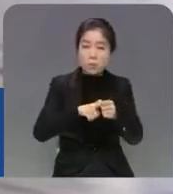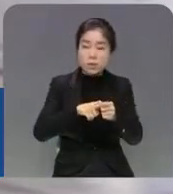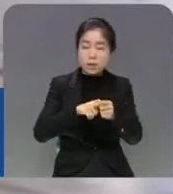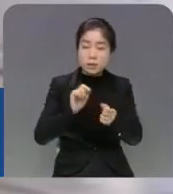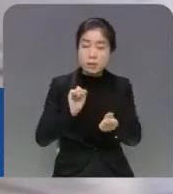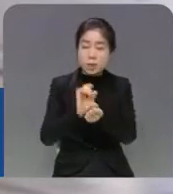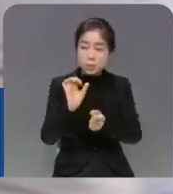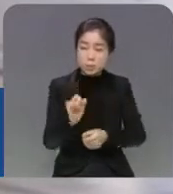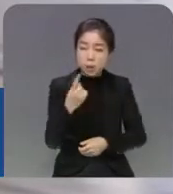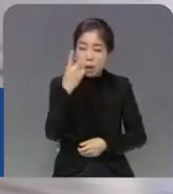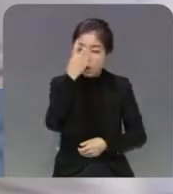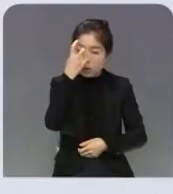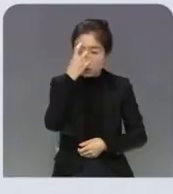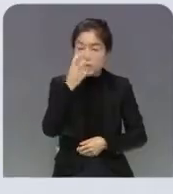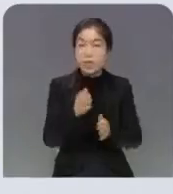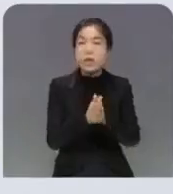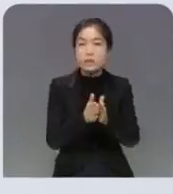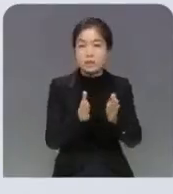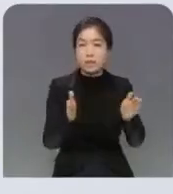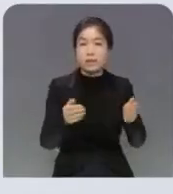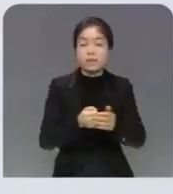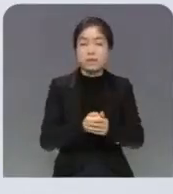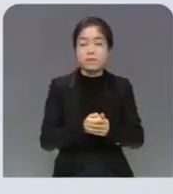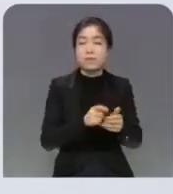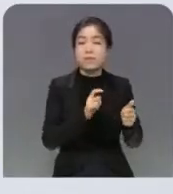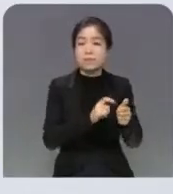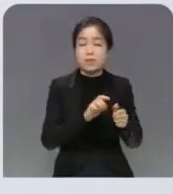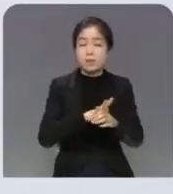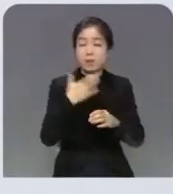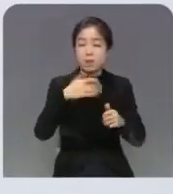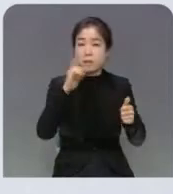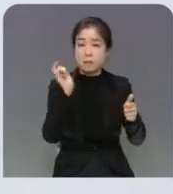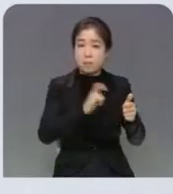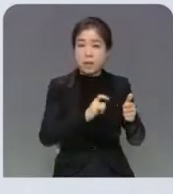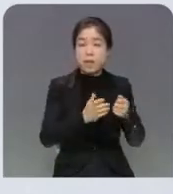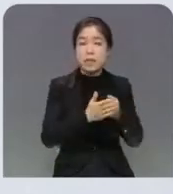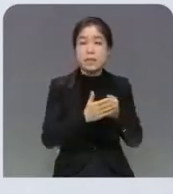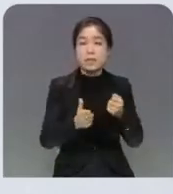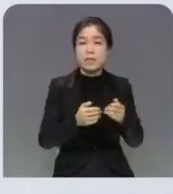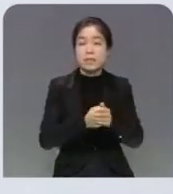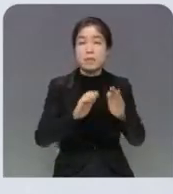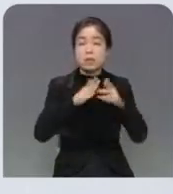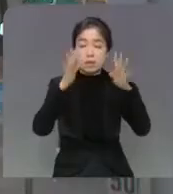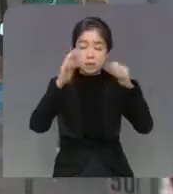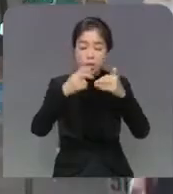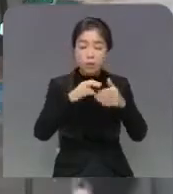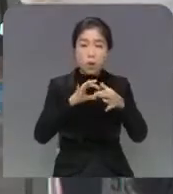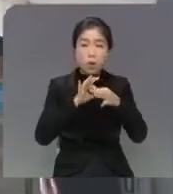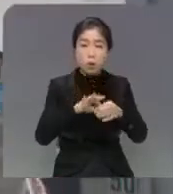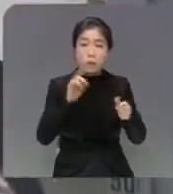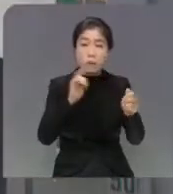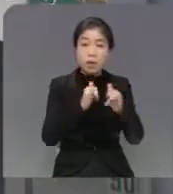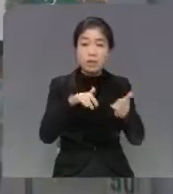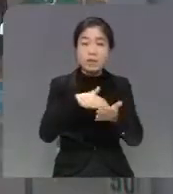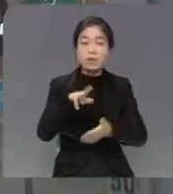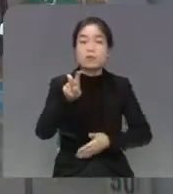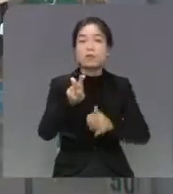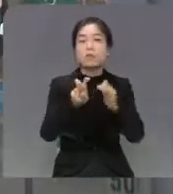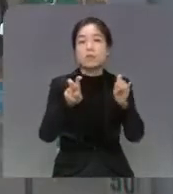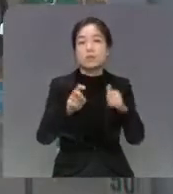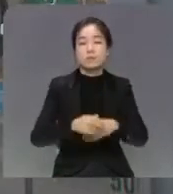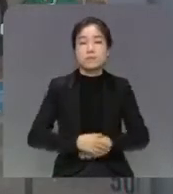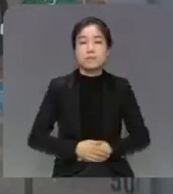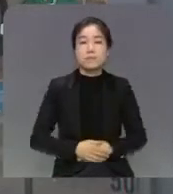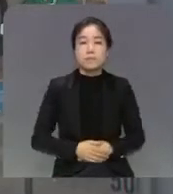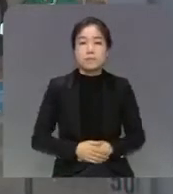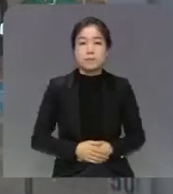역학조사를 실시하고 있다고 덧붙였습니다. A경위가 코로나19 확진 판정을 받으면서 전남대병원 관련 확진자는 20명으로